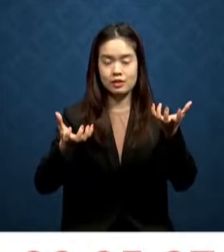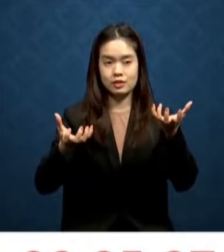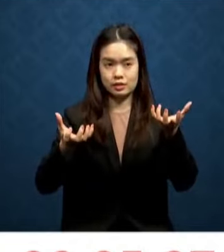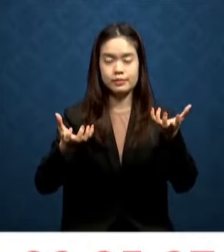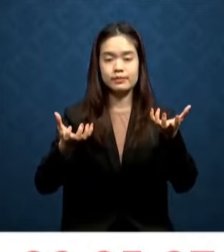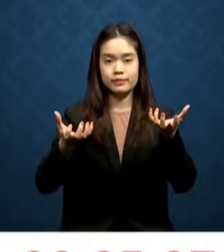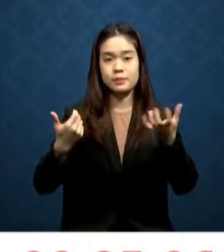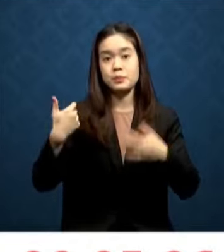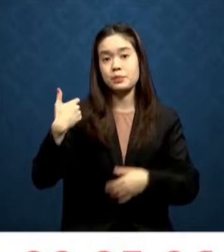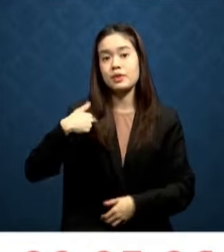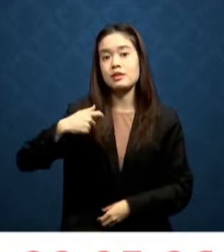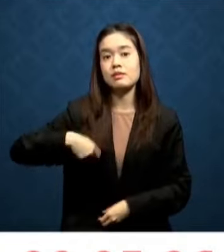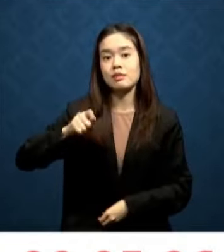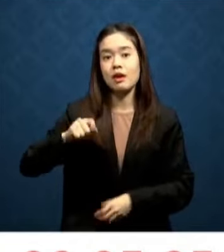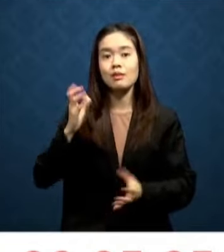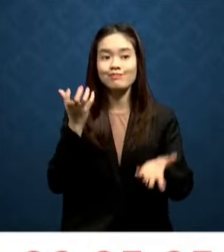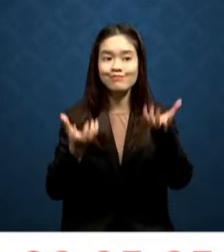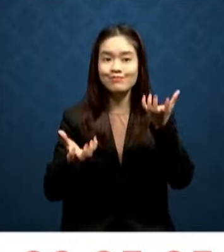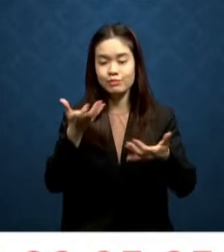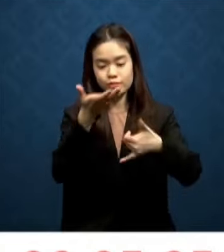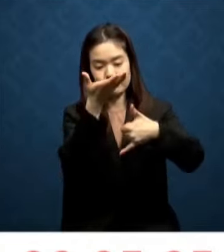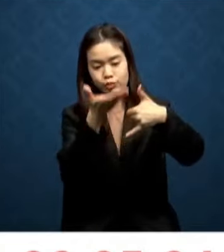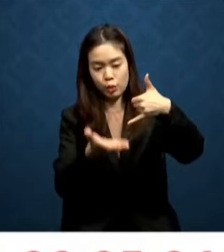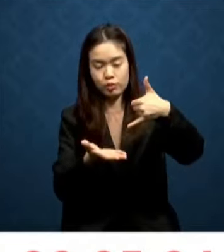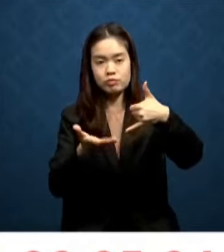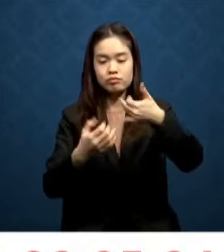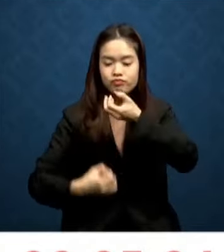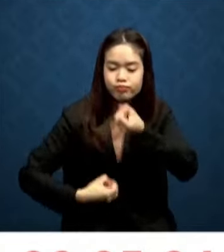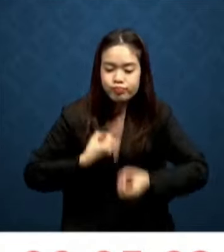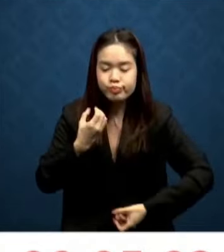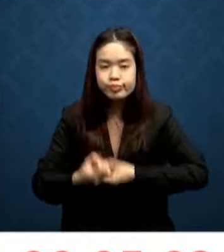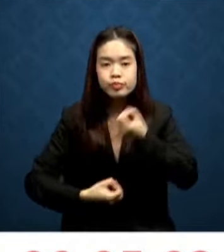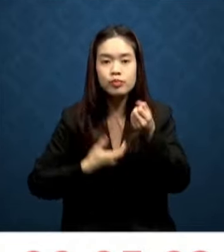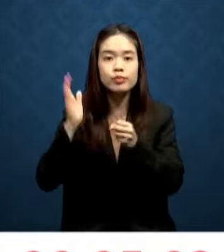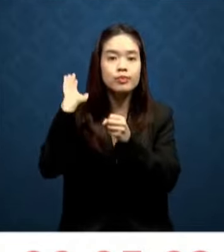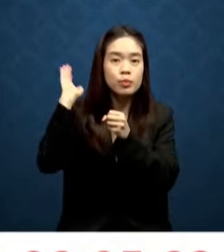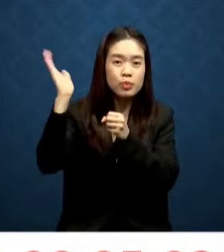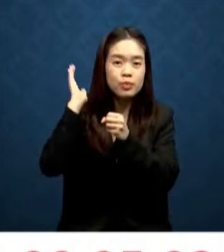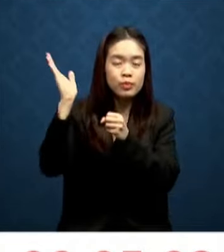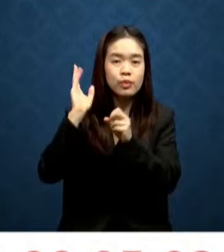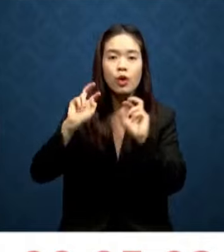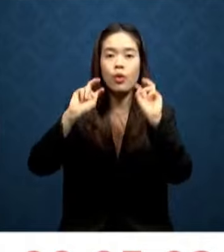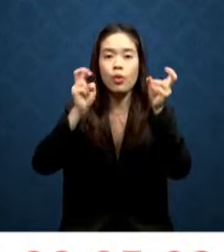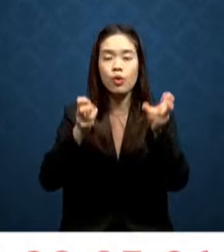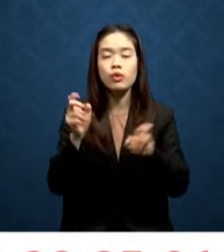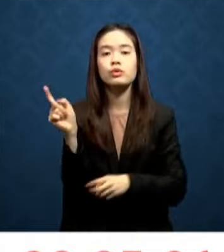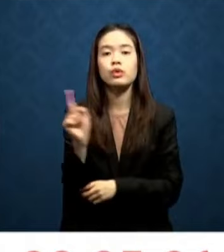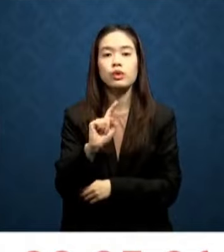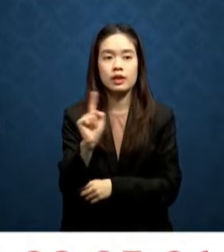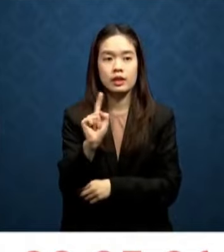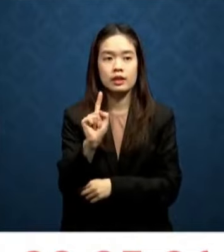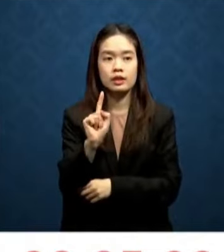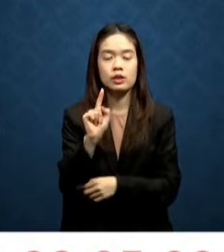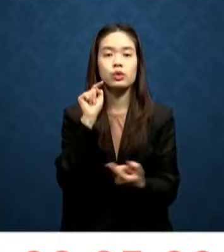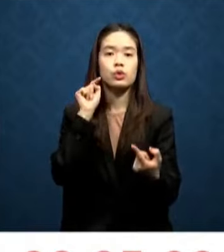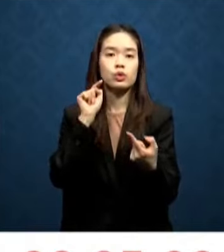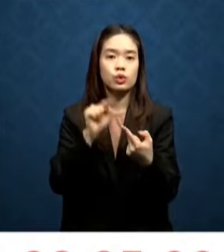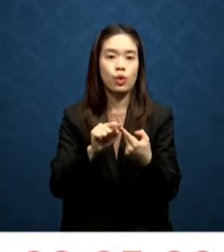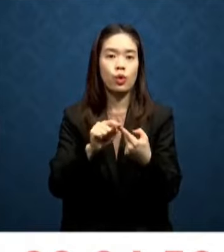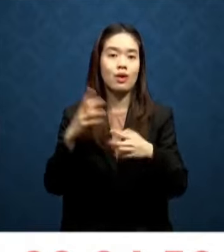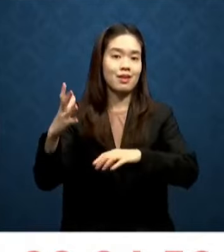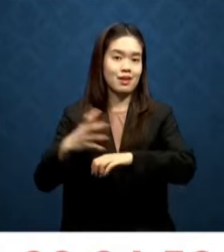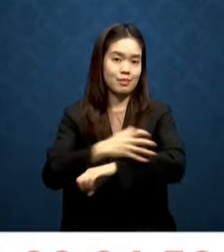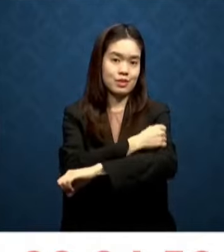ตุลาการศาลรัฐธรรมนูญท่านหนึ่งได้อภิปรายในที่สาธารณะเกี่ยวกับผลการวินิจฉัยยุบพรรคการเมือง